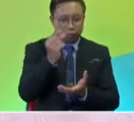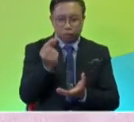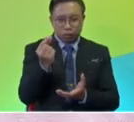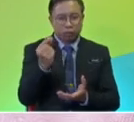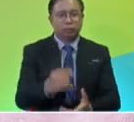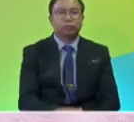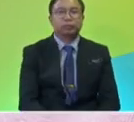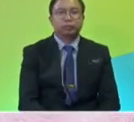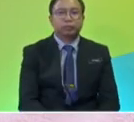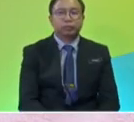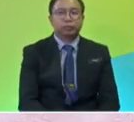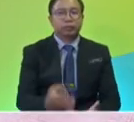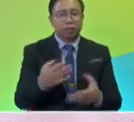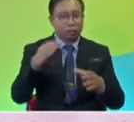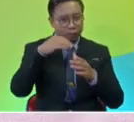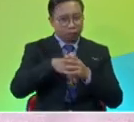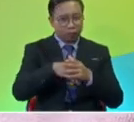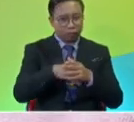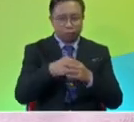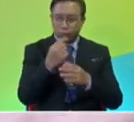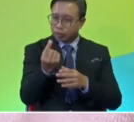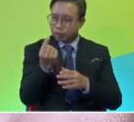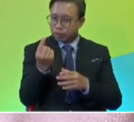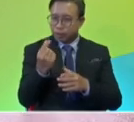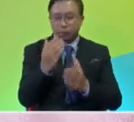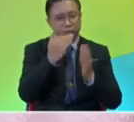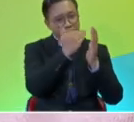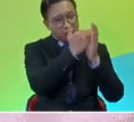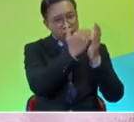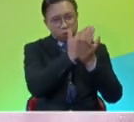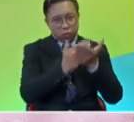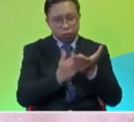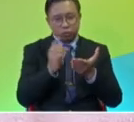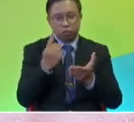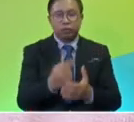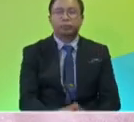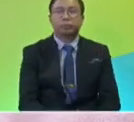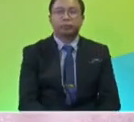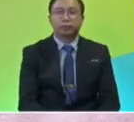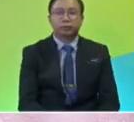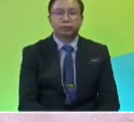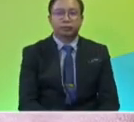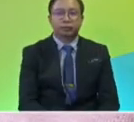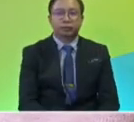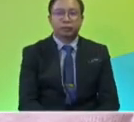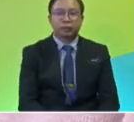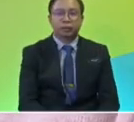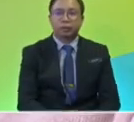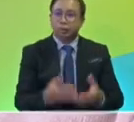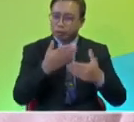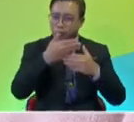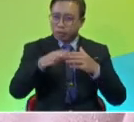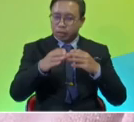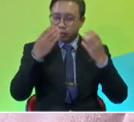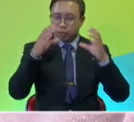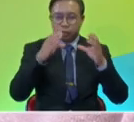sikit tapi jangan masukkan penuh kita masuk separuh ataupun a suku ke kan Bu ya betul kemudian Cikgu tappkan